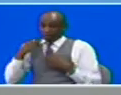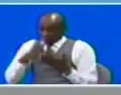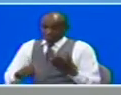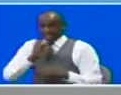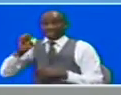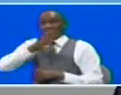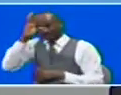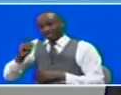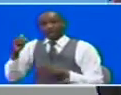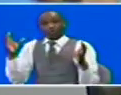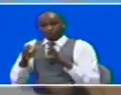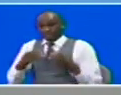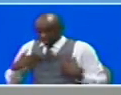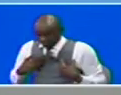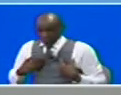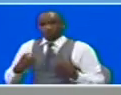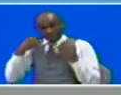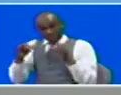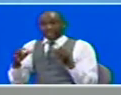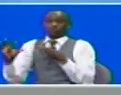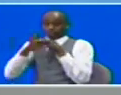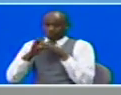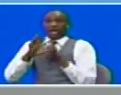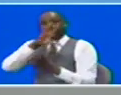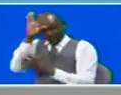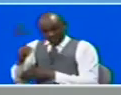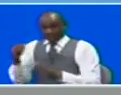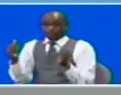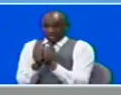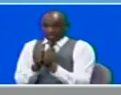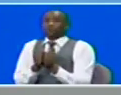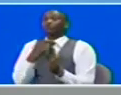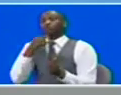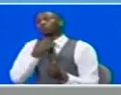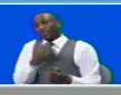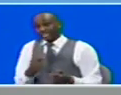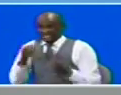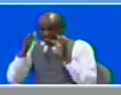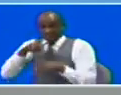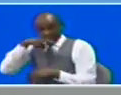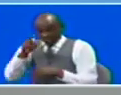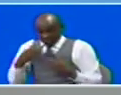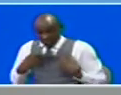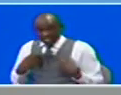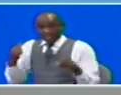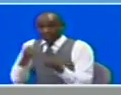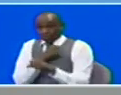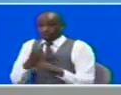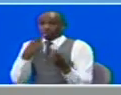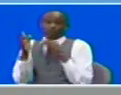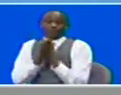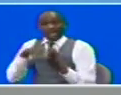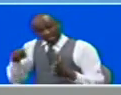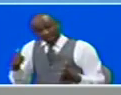Community, tunajaribu kuungana kama African Union. Kwa hivyo kama hauna hiyo kipata ya kuweza kuongea na